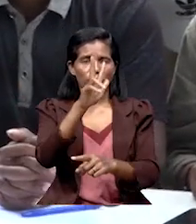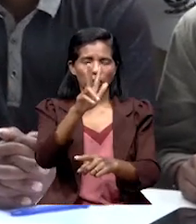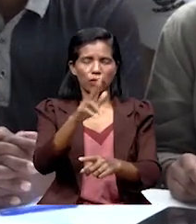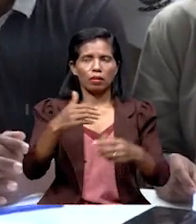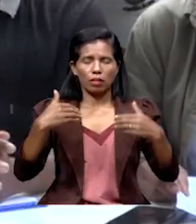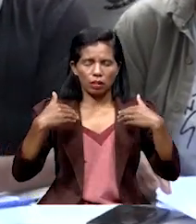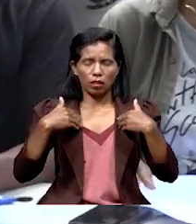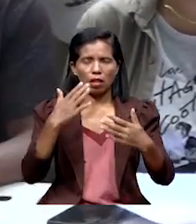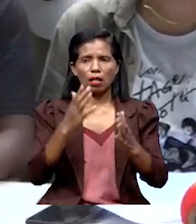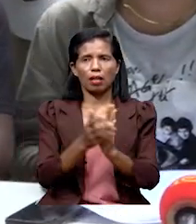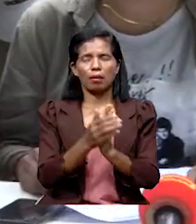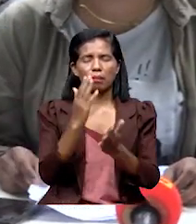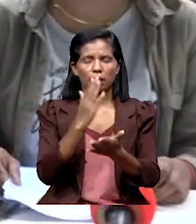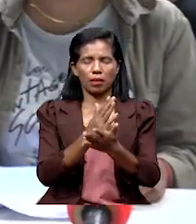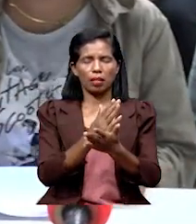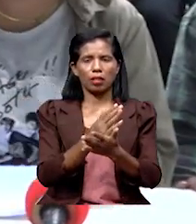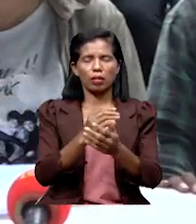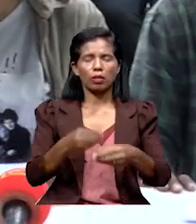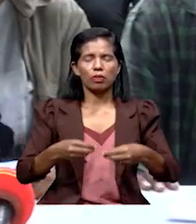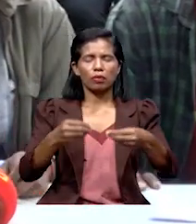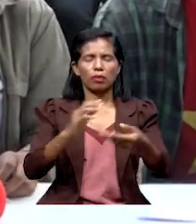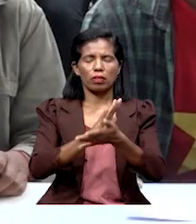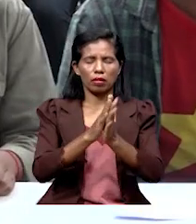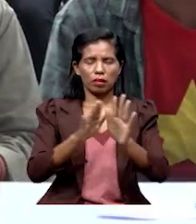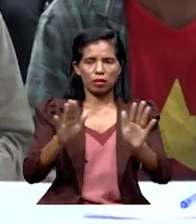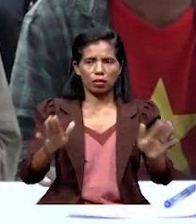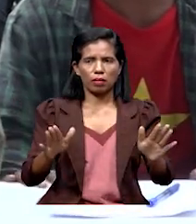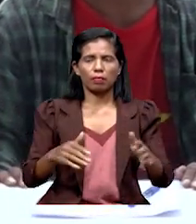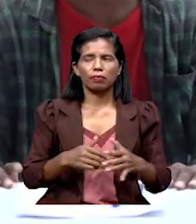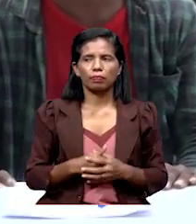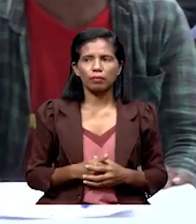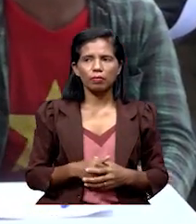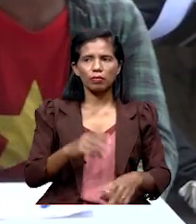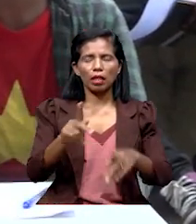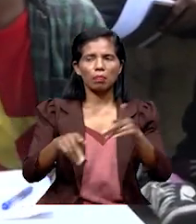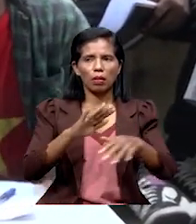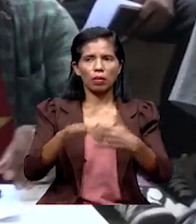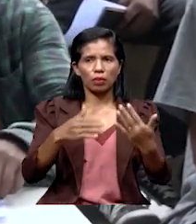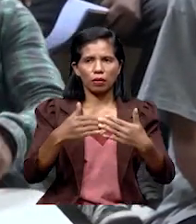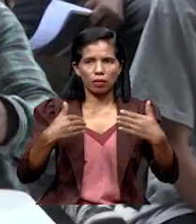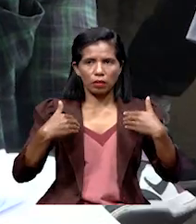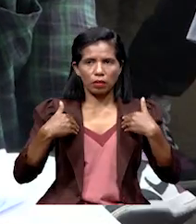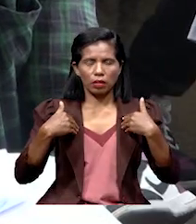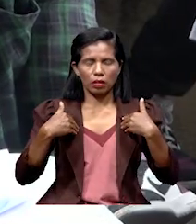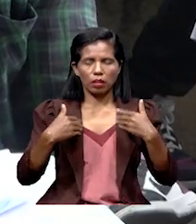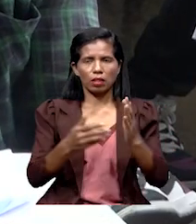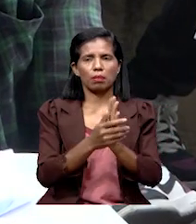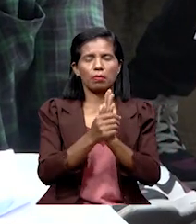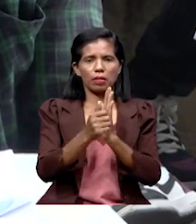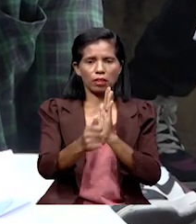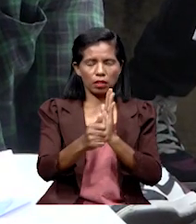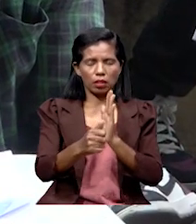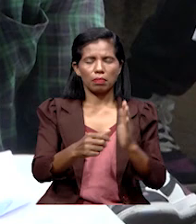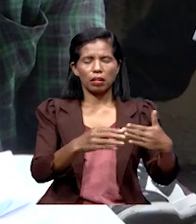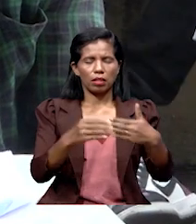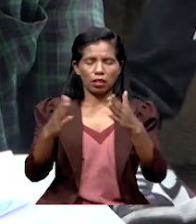hakotu impasse politiku, no garante stabilidade governativa durante ne mandato. Ema uti kapasidade nebe makatu lidera right